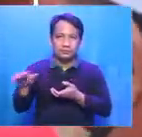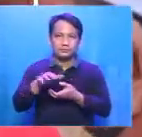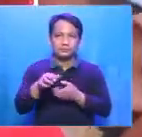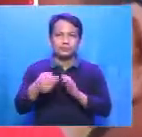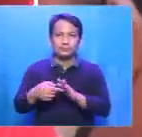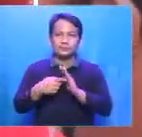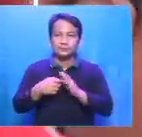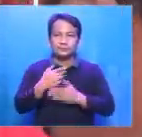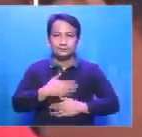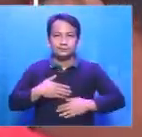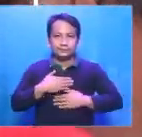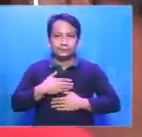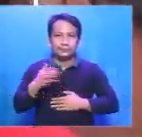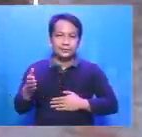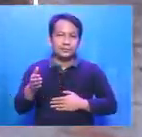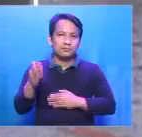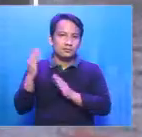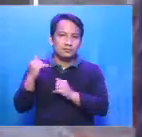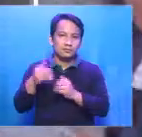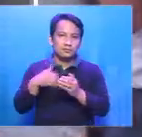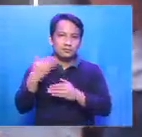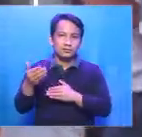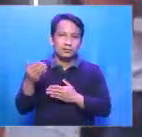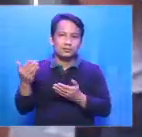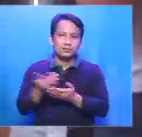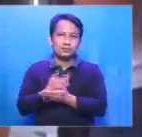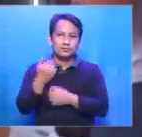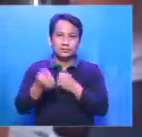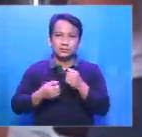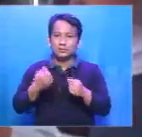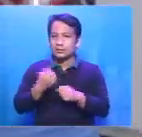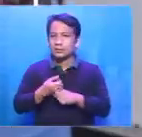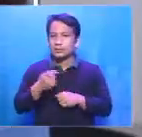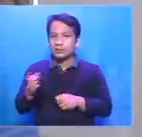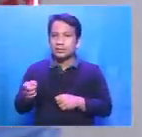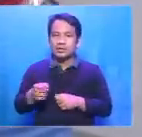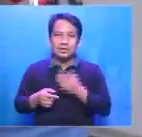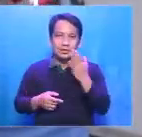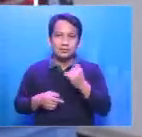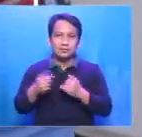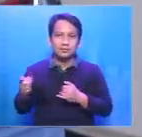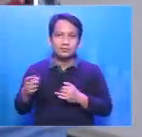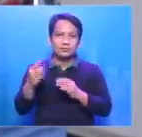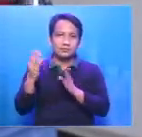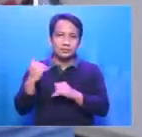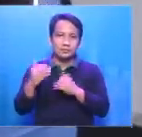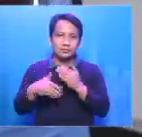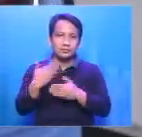makapaghatid ng saya at pag-asa ngayong Pasko at bagong taon. Dahil para sa